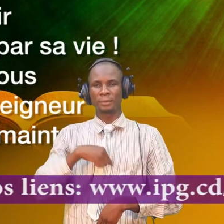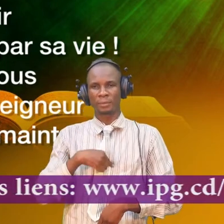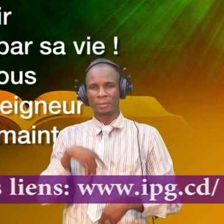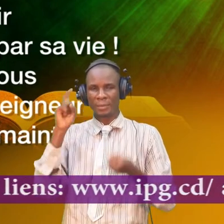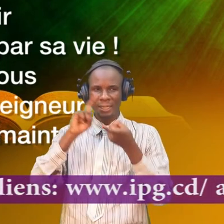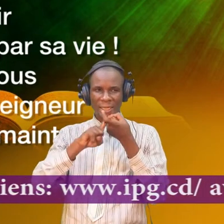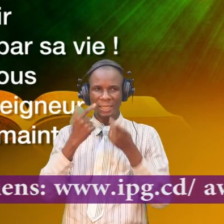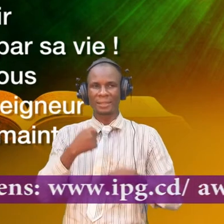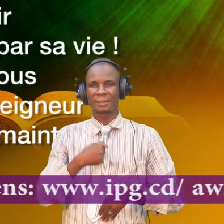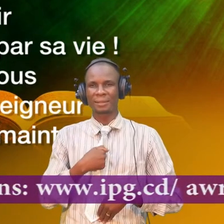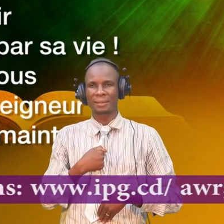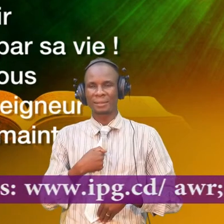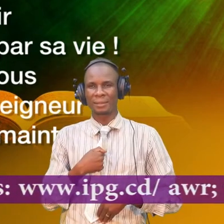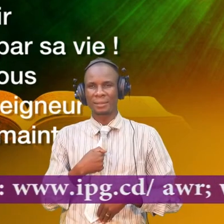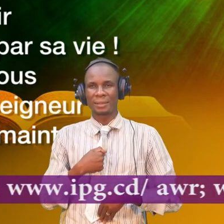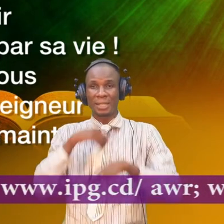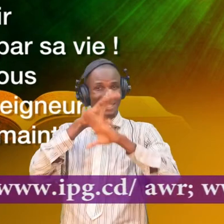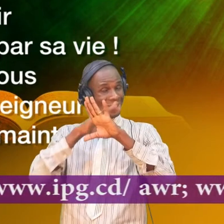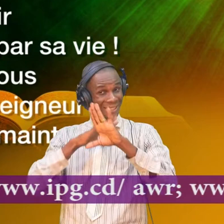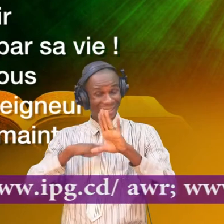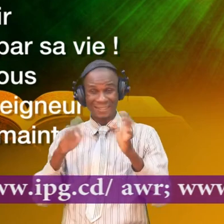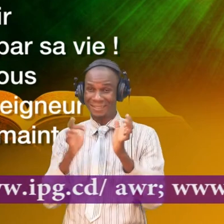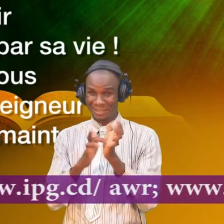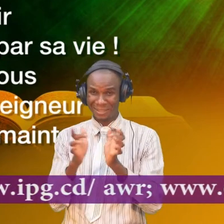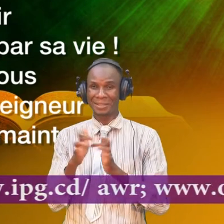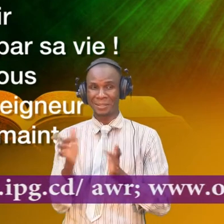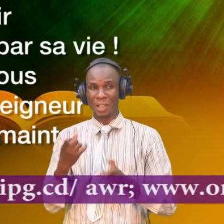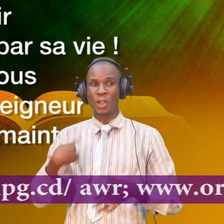tulipatanishwa na Mungu kwa mauti ya mwana wake.